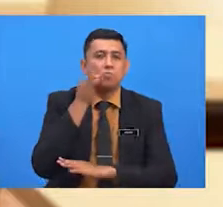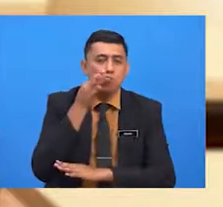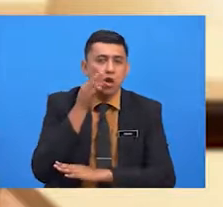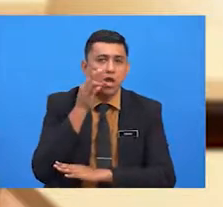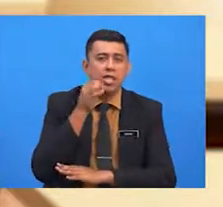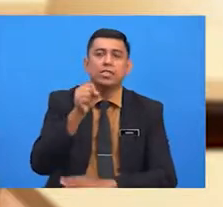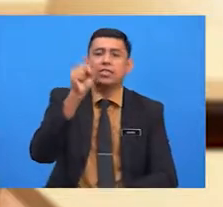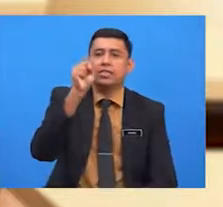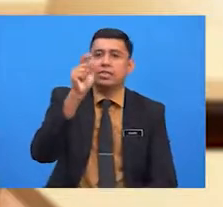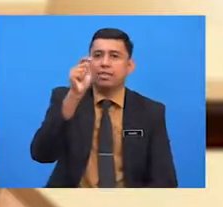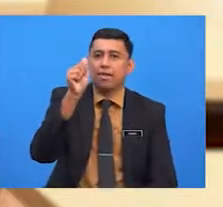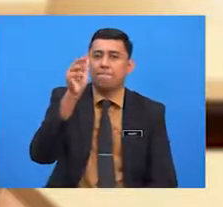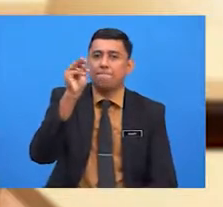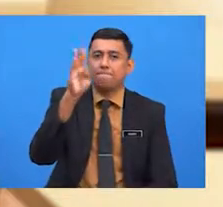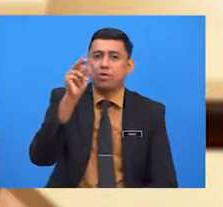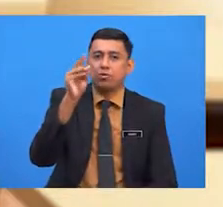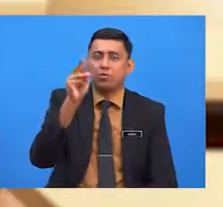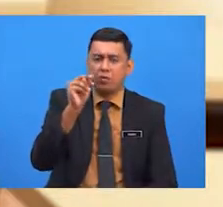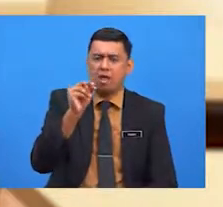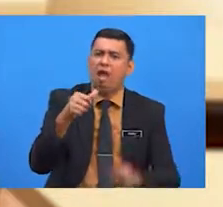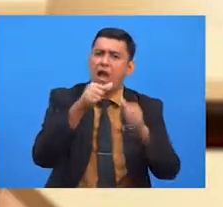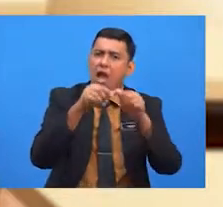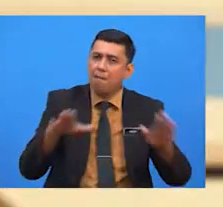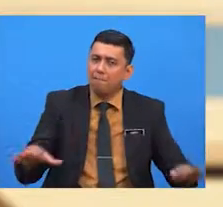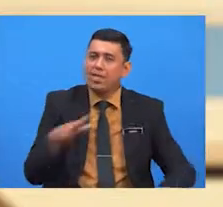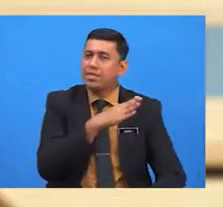dalam keadaan aman dan makmur.